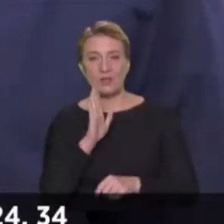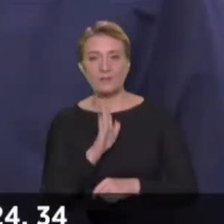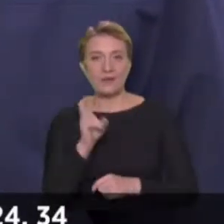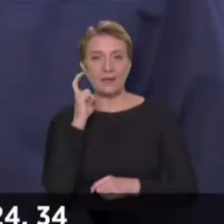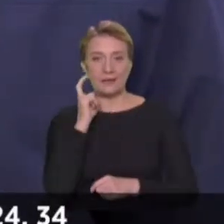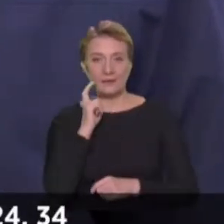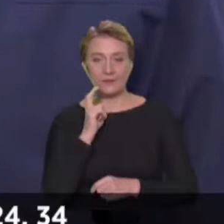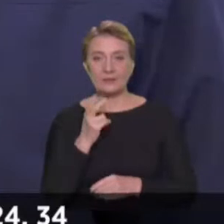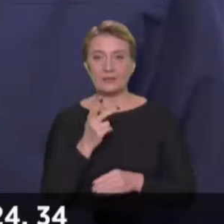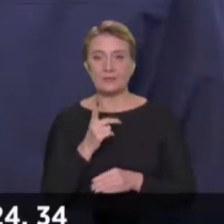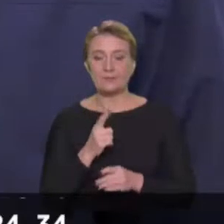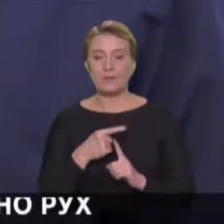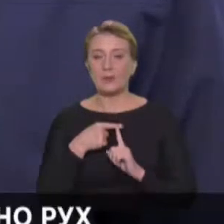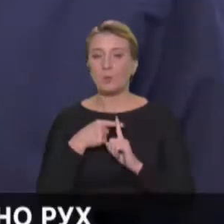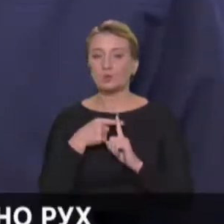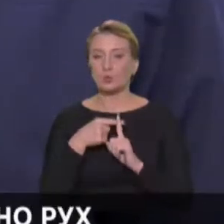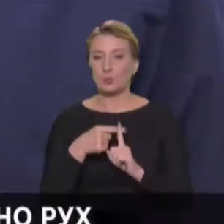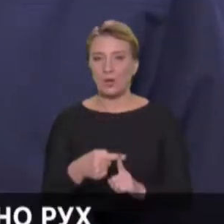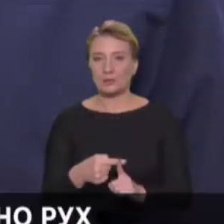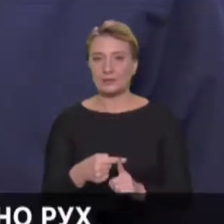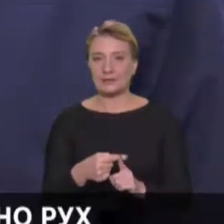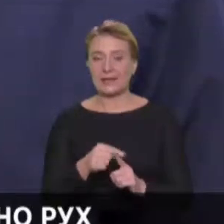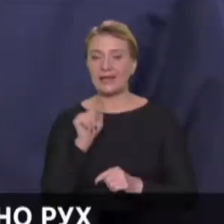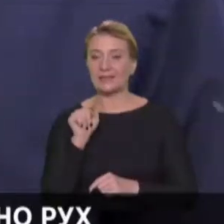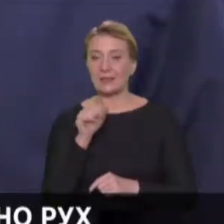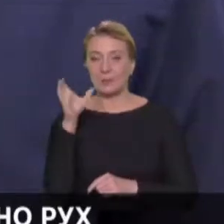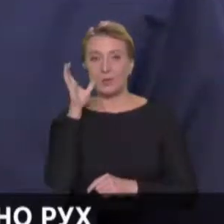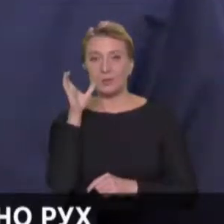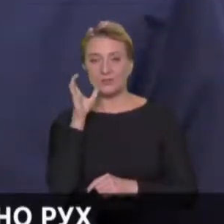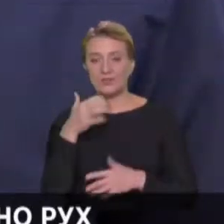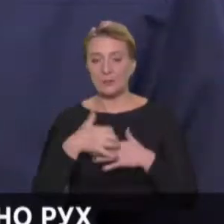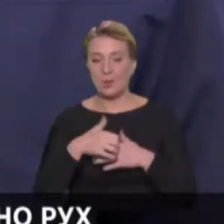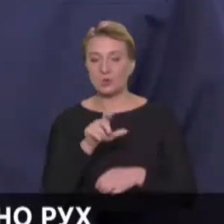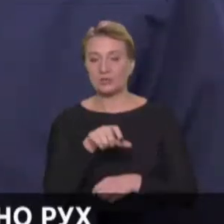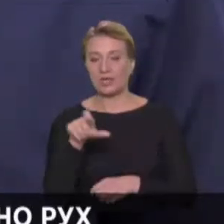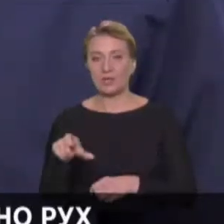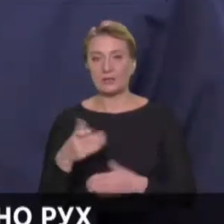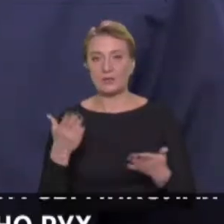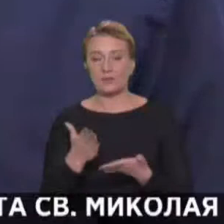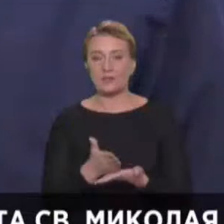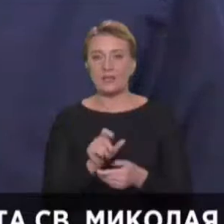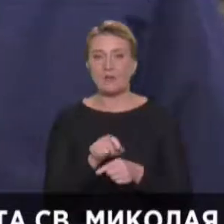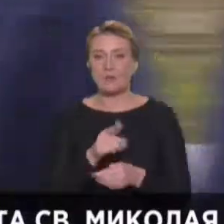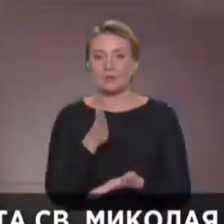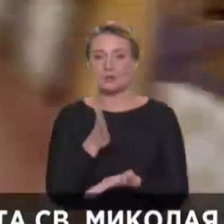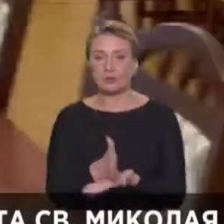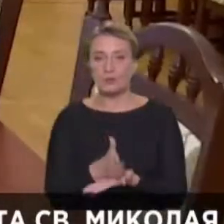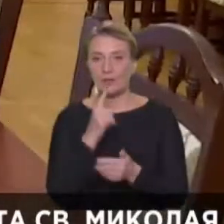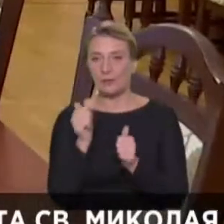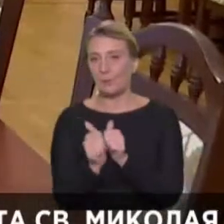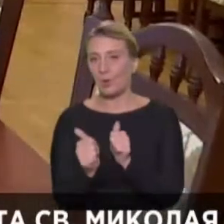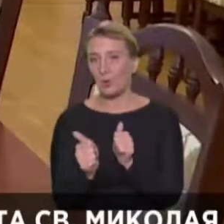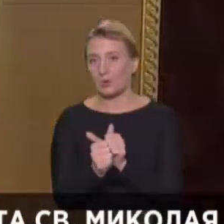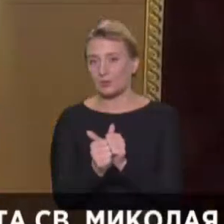вони поступалися тим освітнім осередкам, які функціонували поруч. У